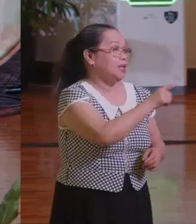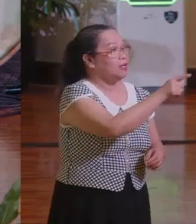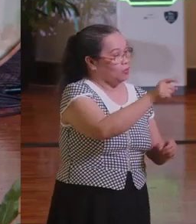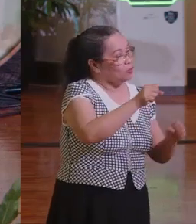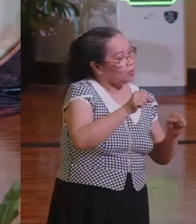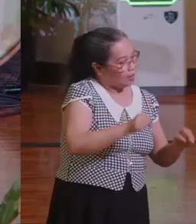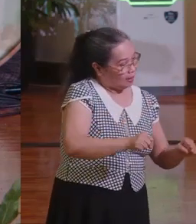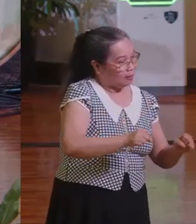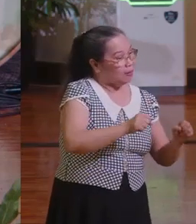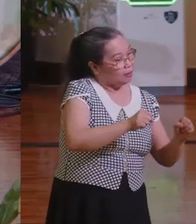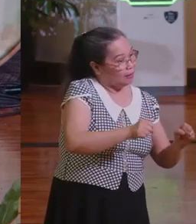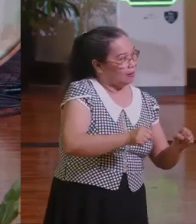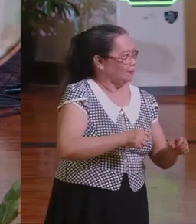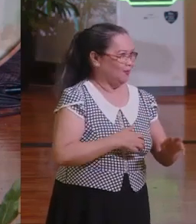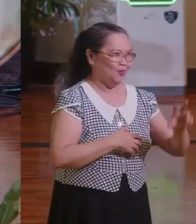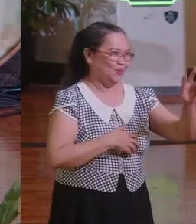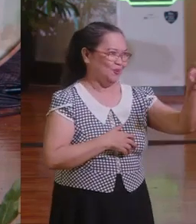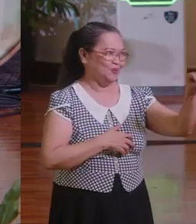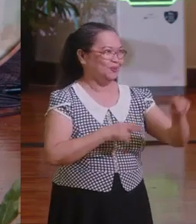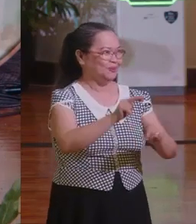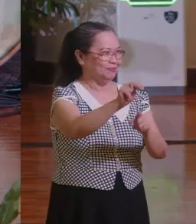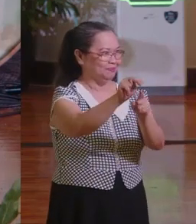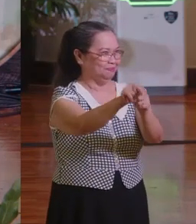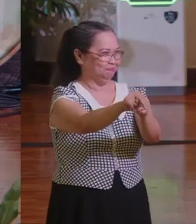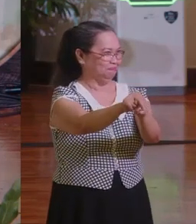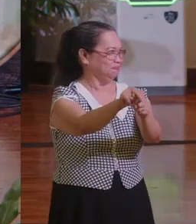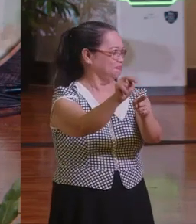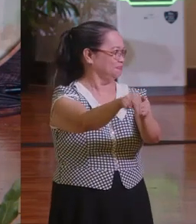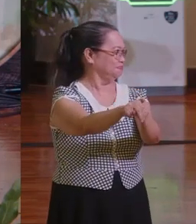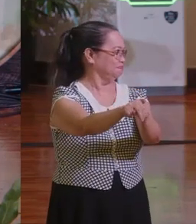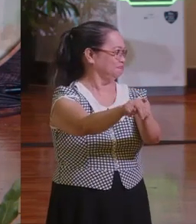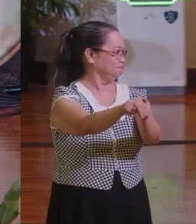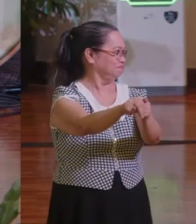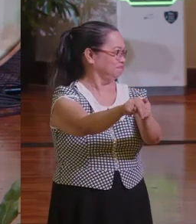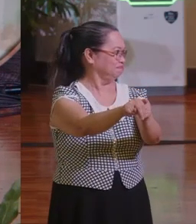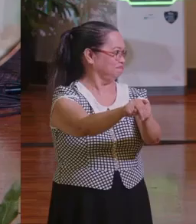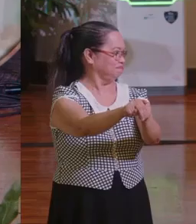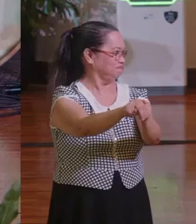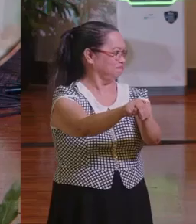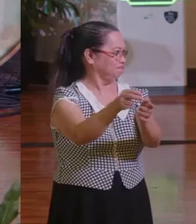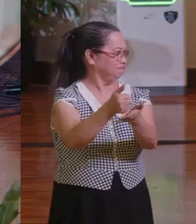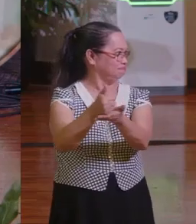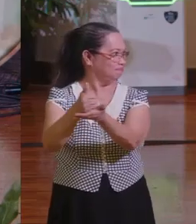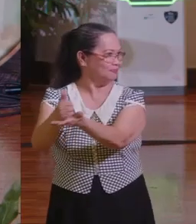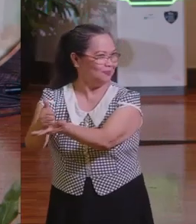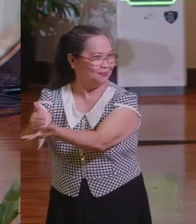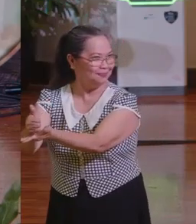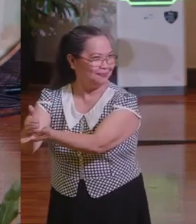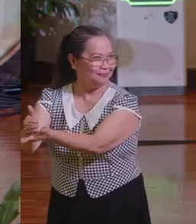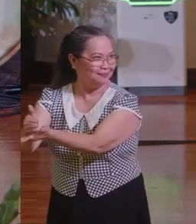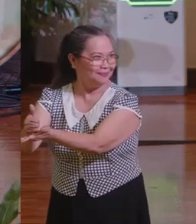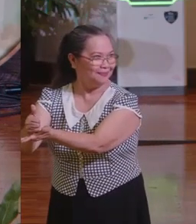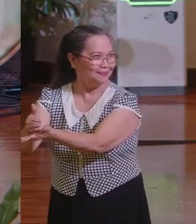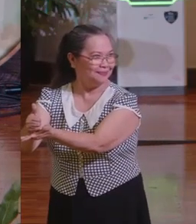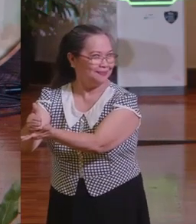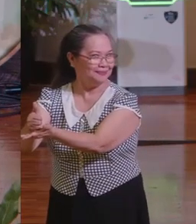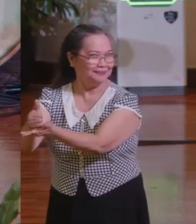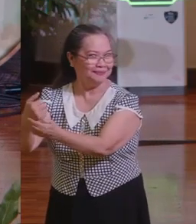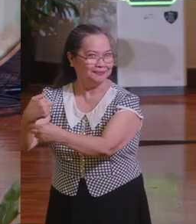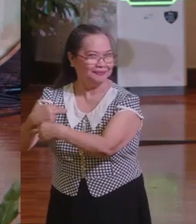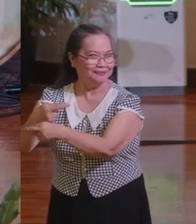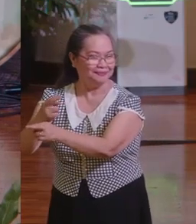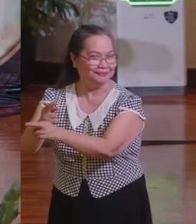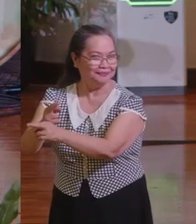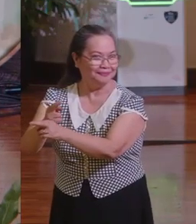You may. Hindi ganun eh. Utos po siya, imperative po siya. You should restore him in